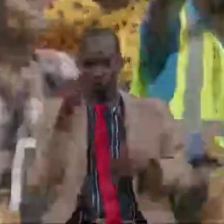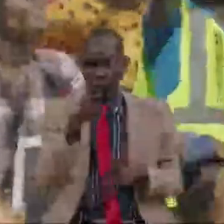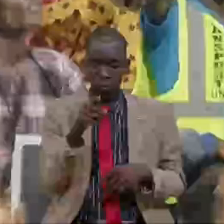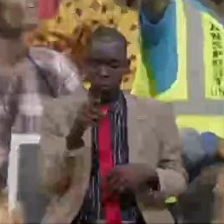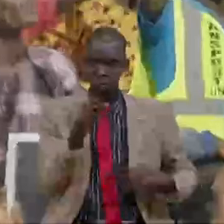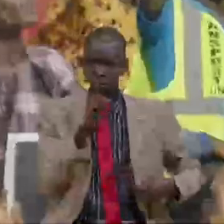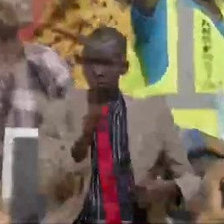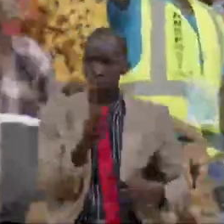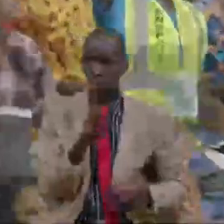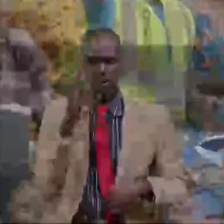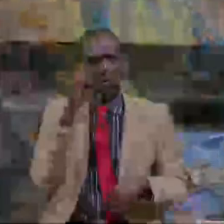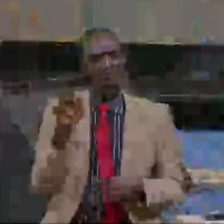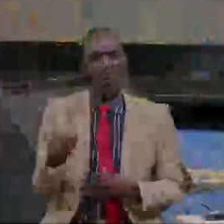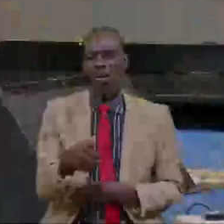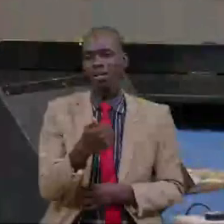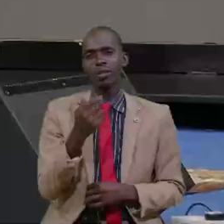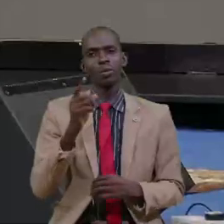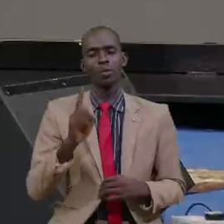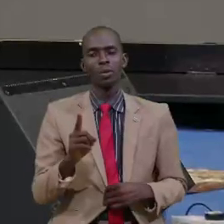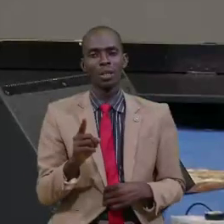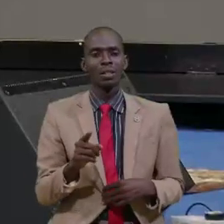Pour toi, pour chacun,